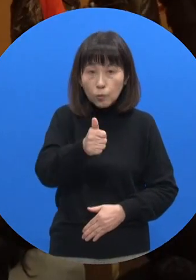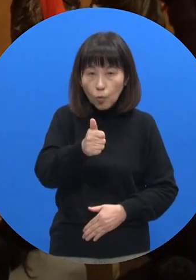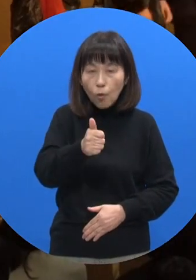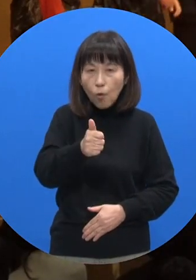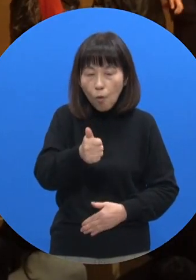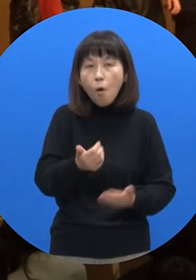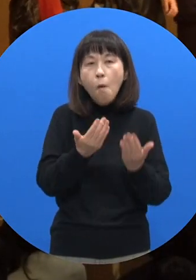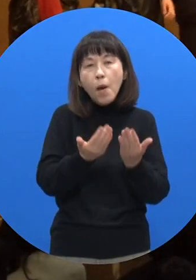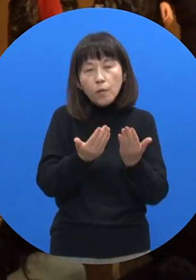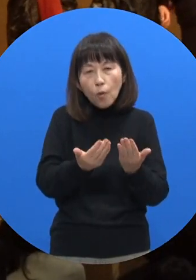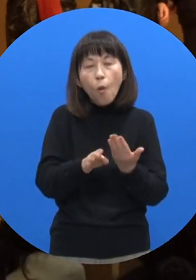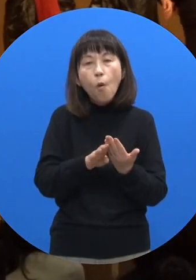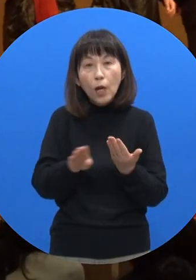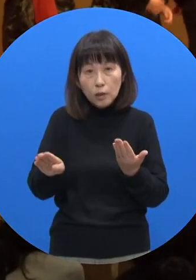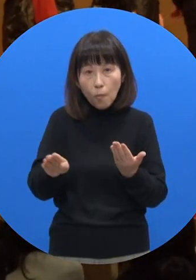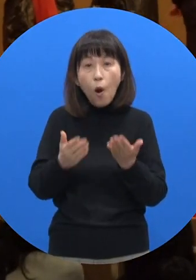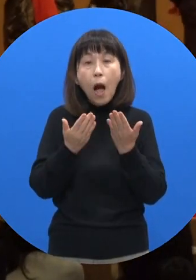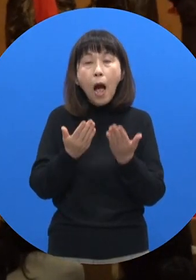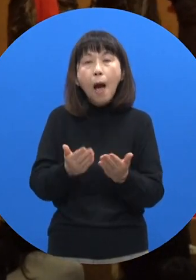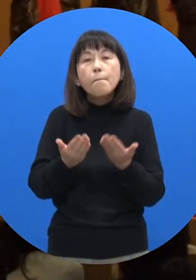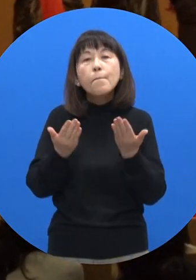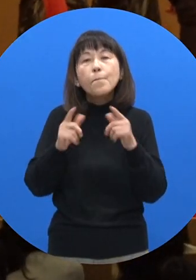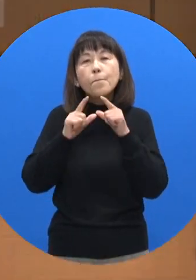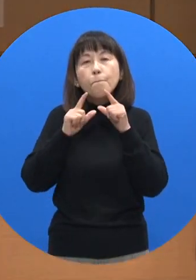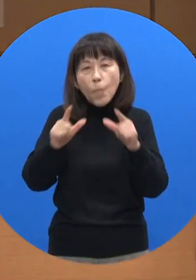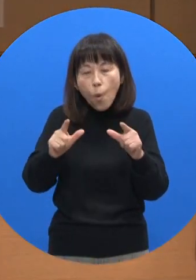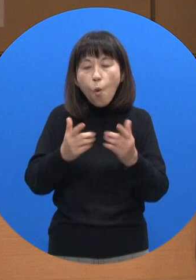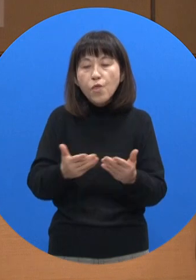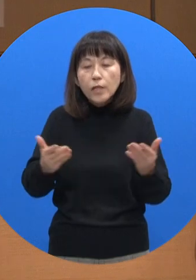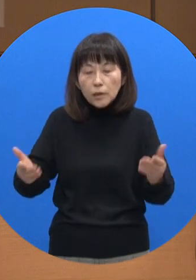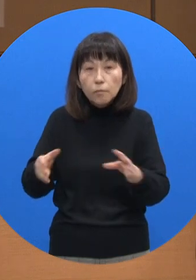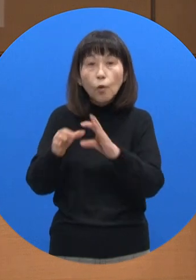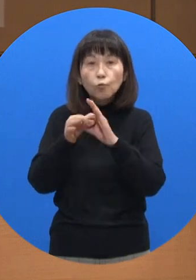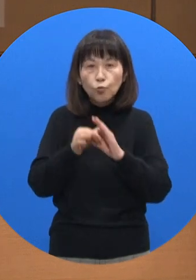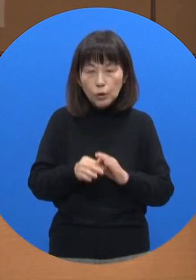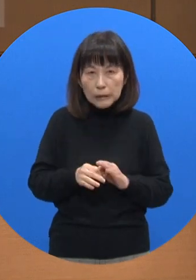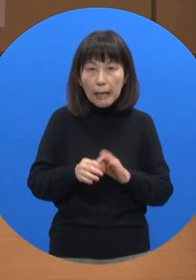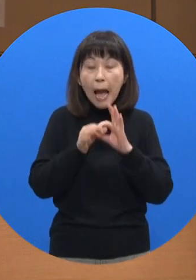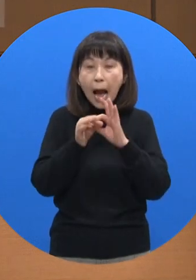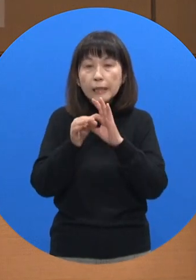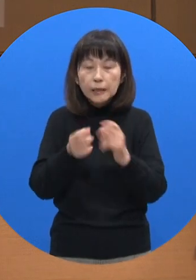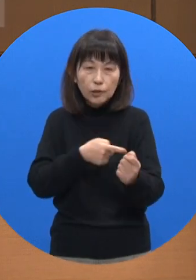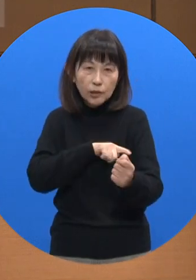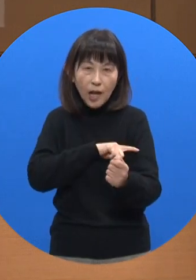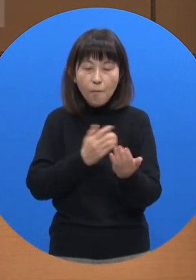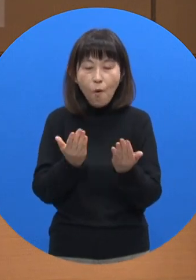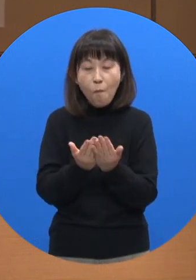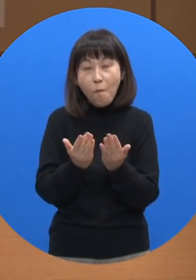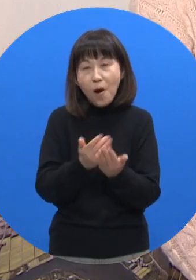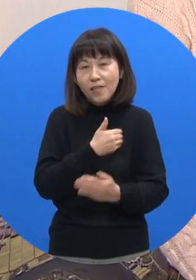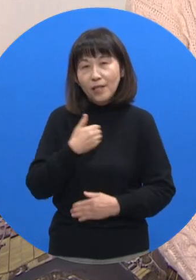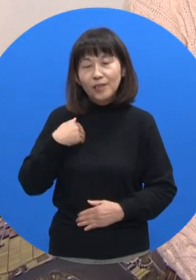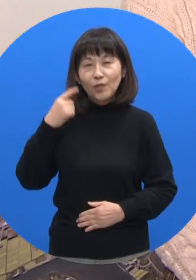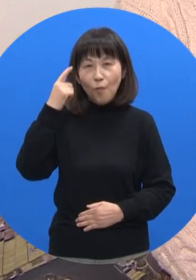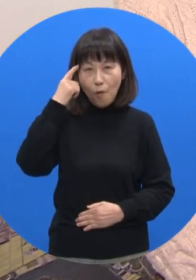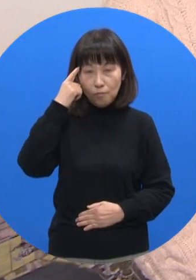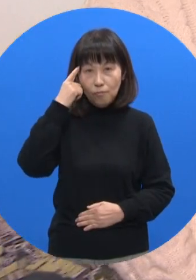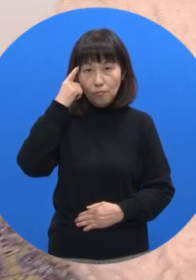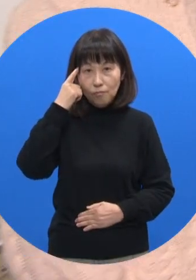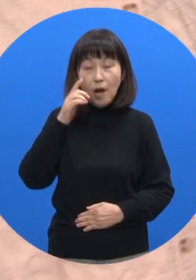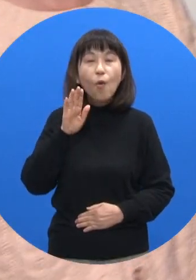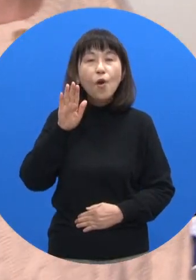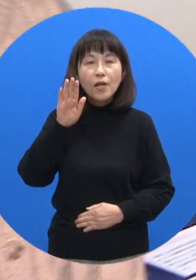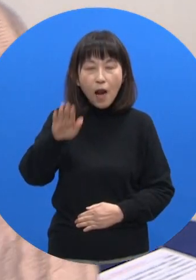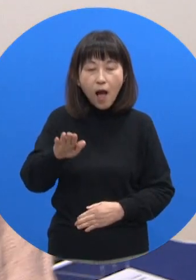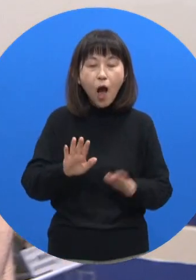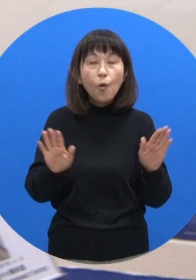て、発表や展示を通して発信する力というのも学んでいるんだなというのを感じました。 ここからですけれども、やは